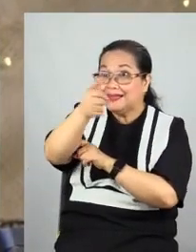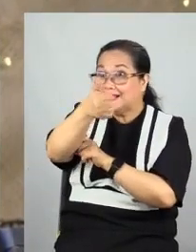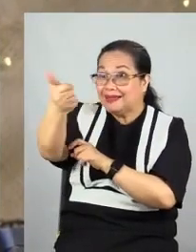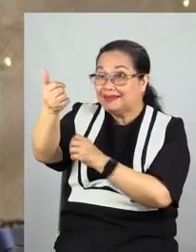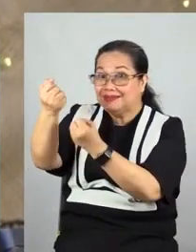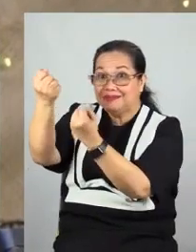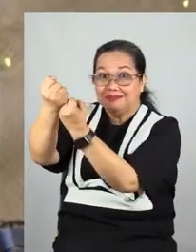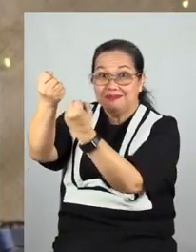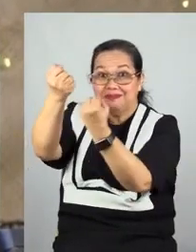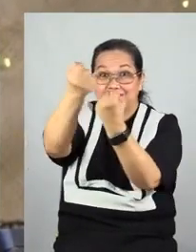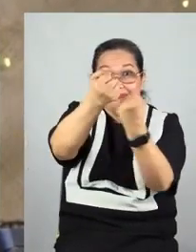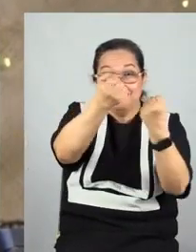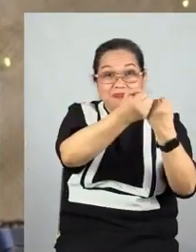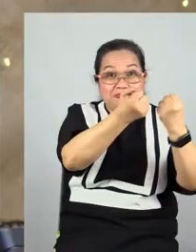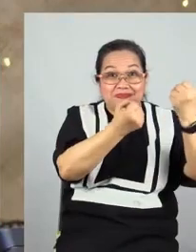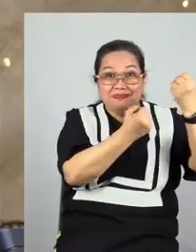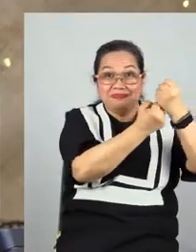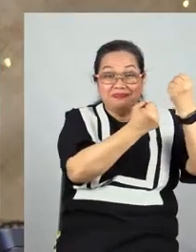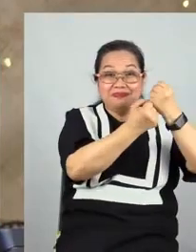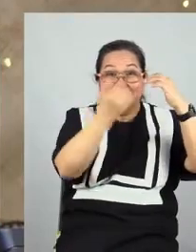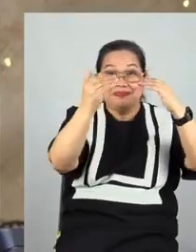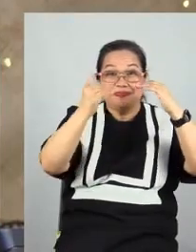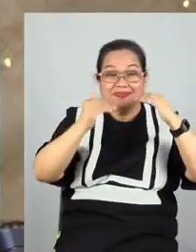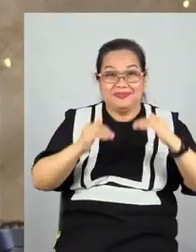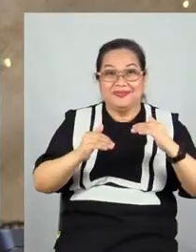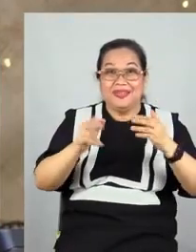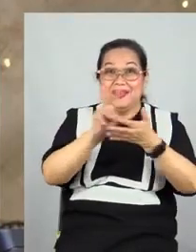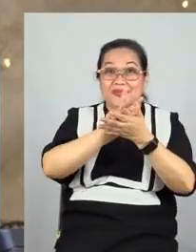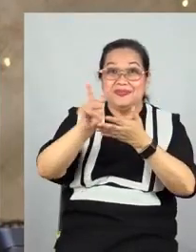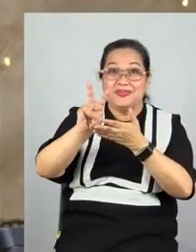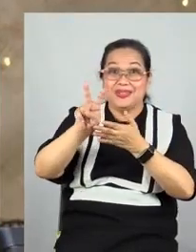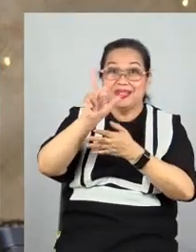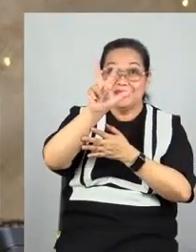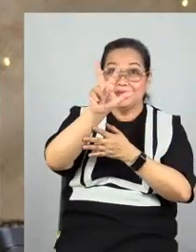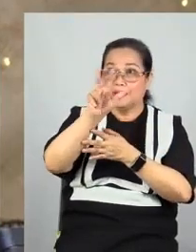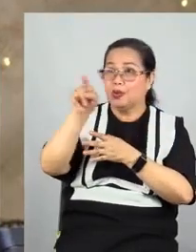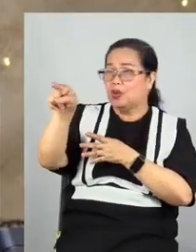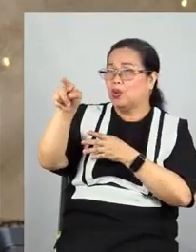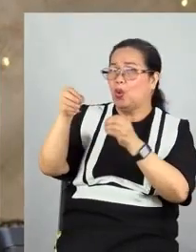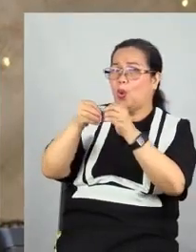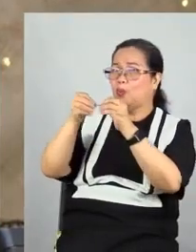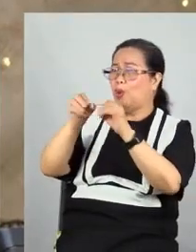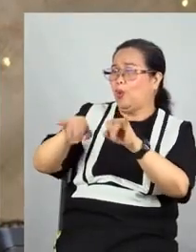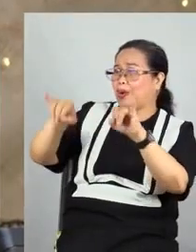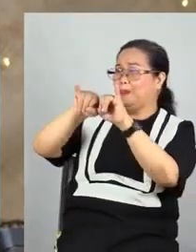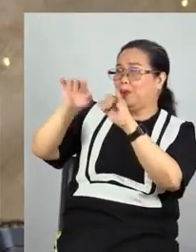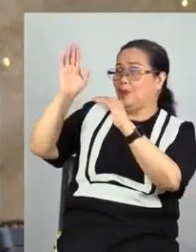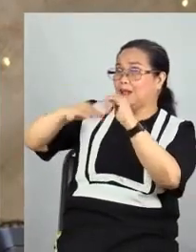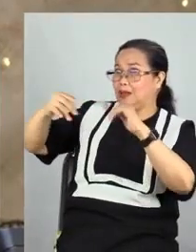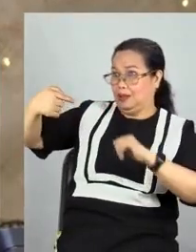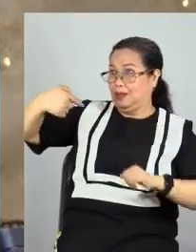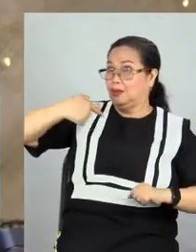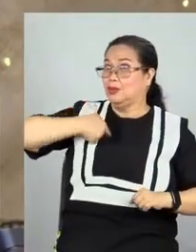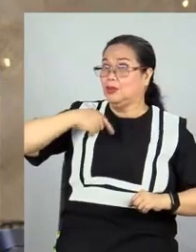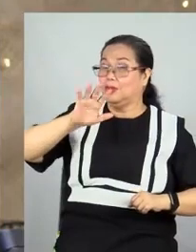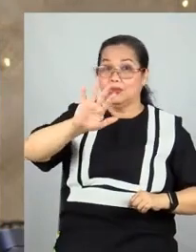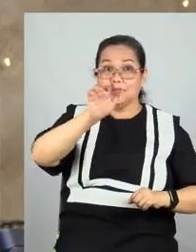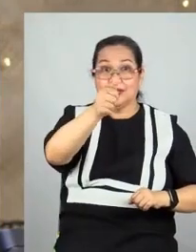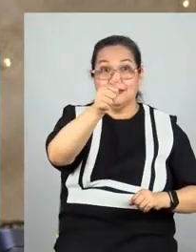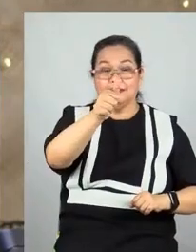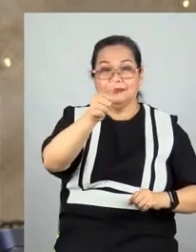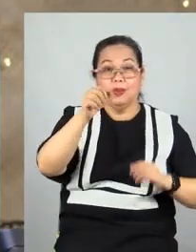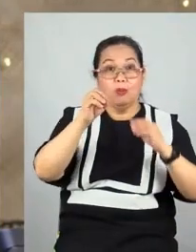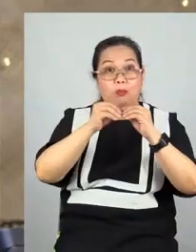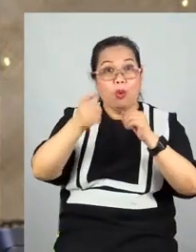Okay, binaba niya ng konti. Sabi niya kasi sa verse 3, count others more significant than yourself. Mas mataas sila kaysa sa